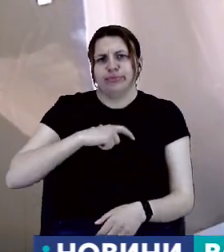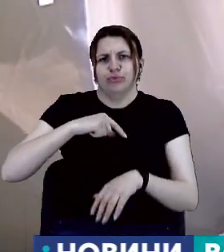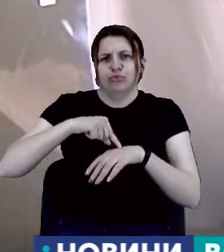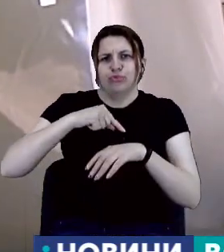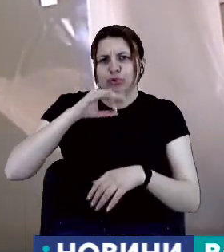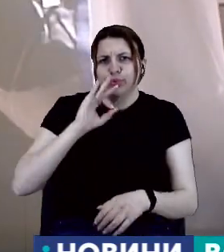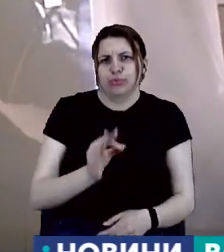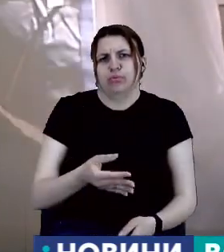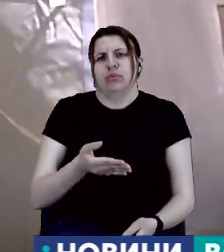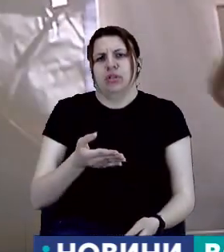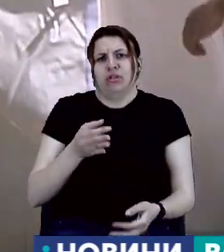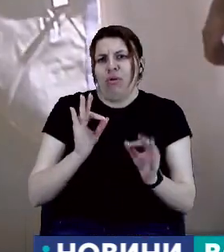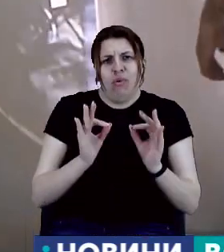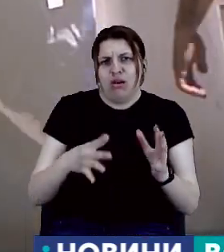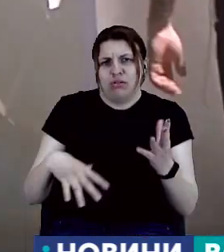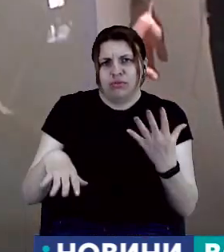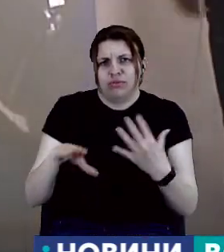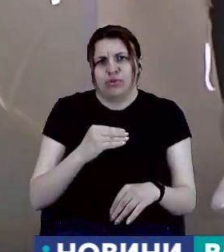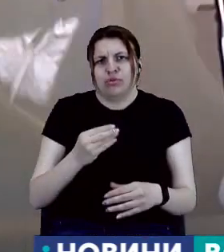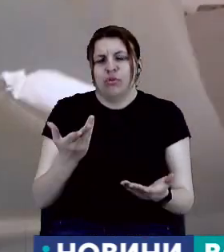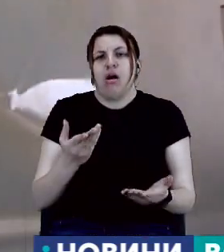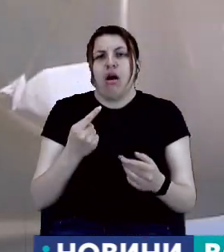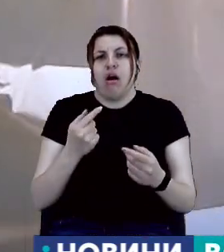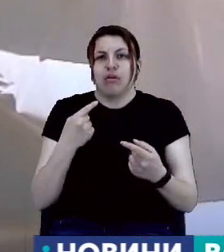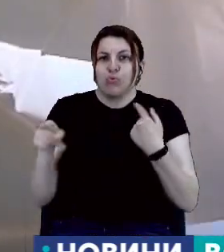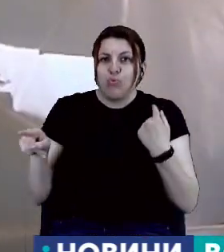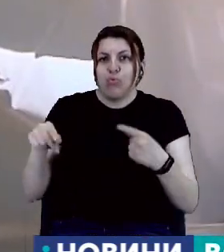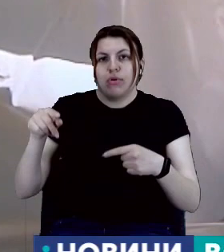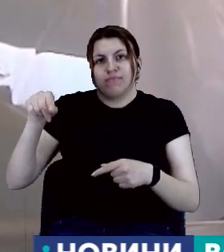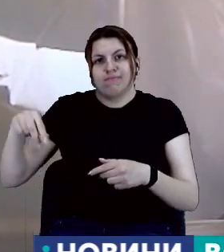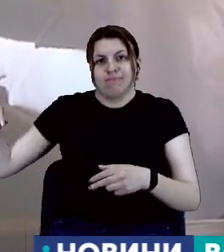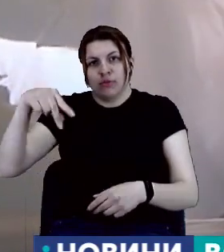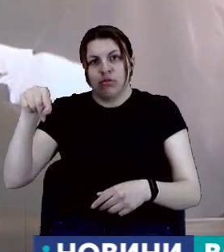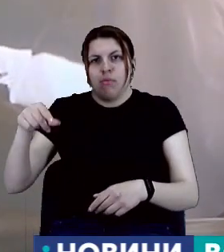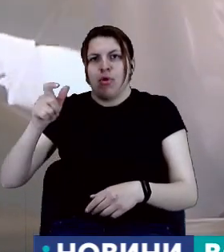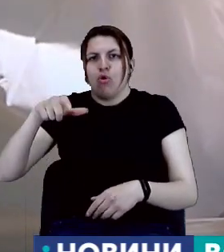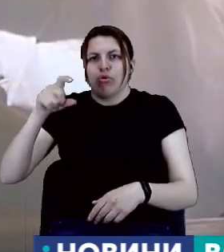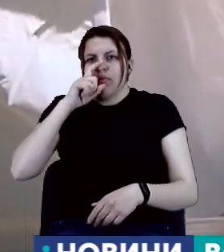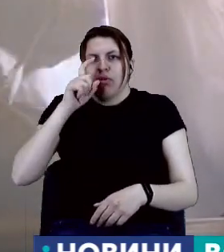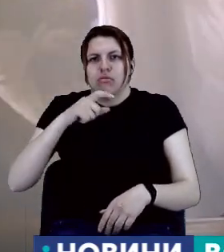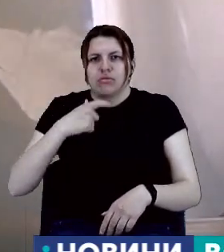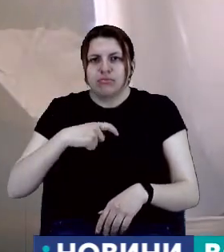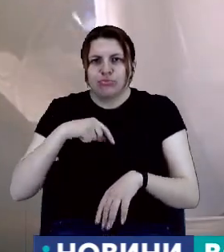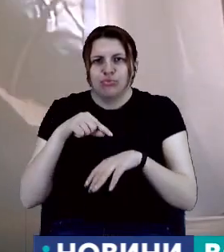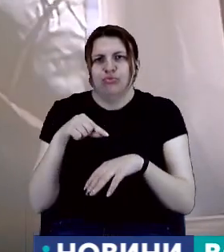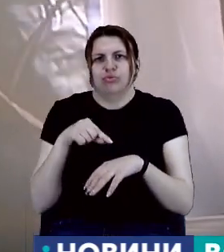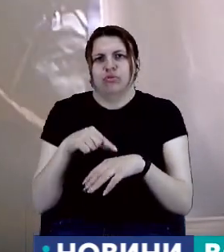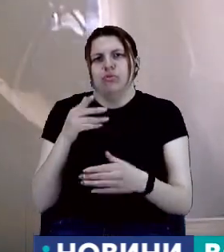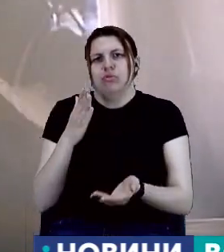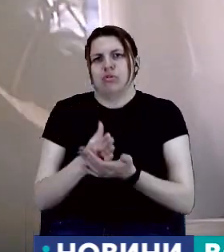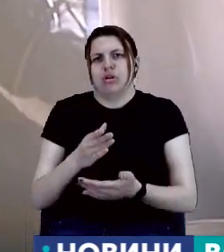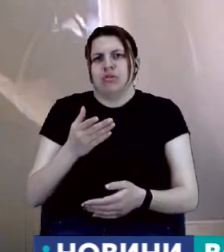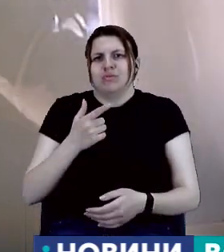що вони можуть бути хворі на коронавірус. Інший призначений для людей, у яких є симптоми або є підстави вважати, що,